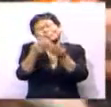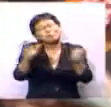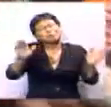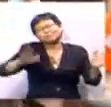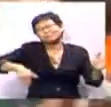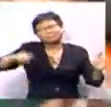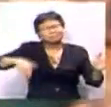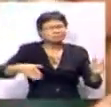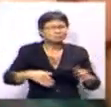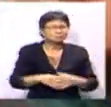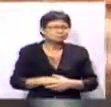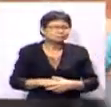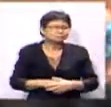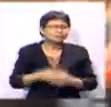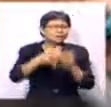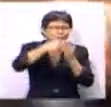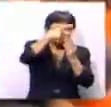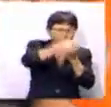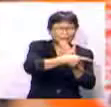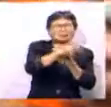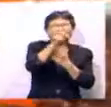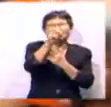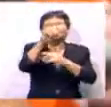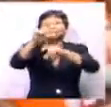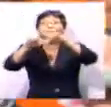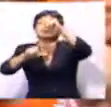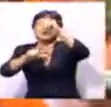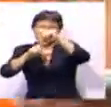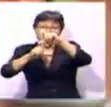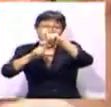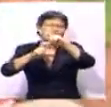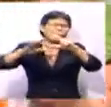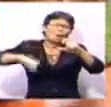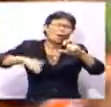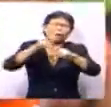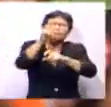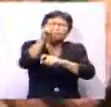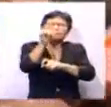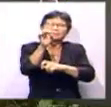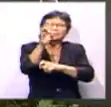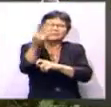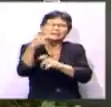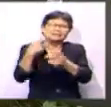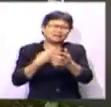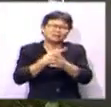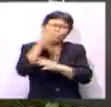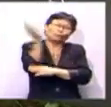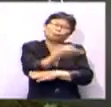Bayangan sikit yang projek. Projek di BKL lah, yang mana belum tender kita chop lah.